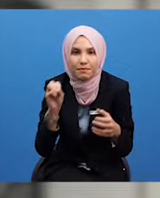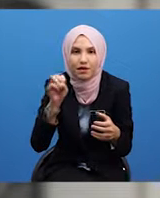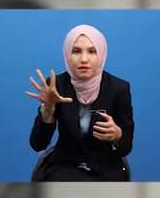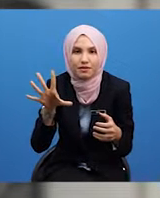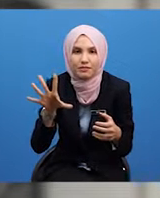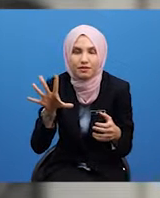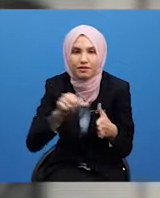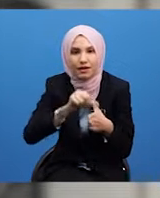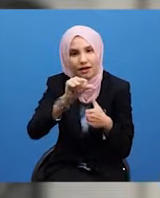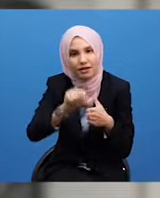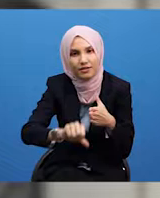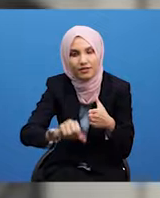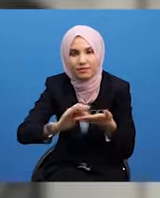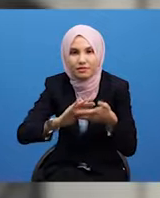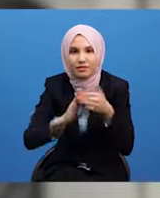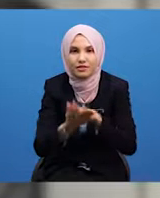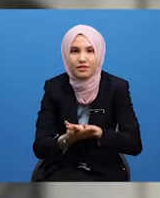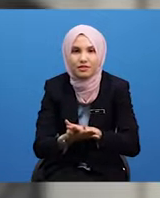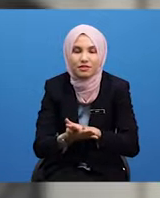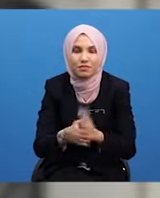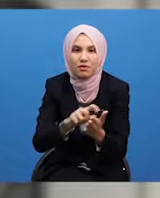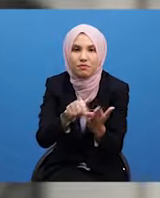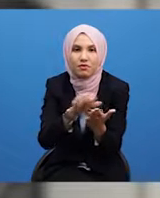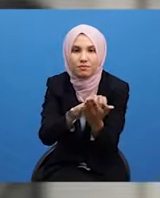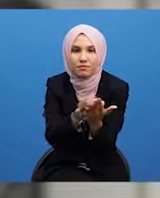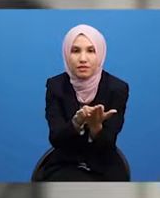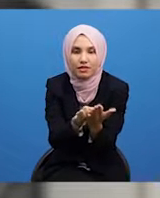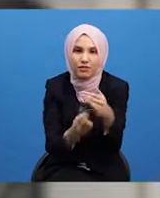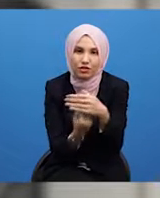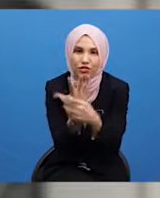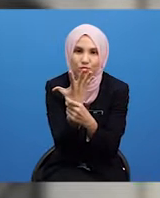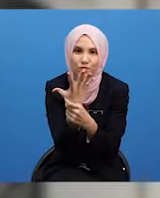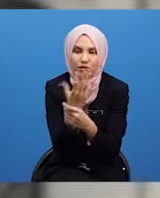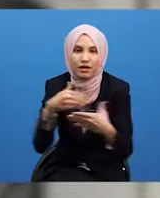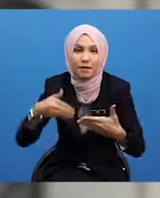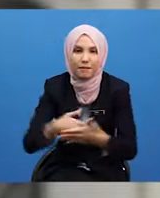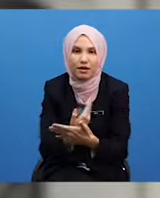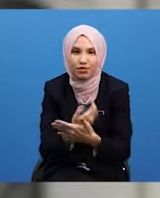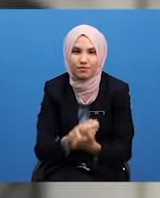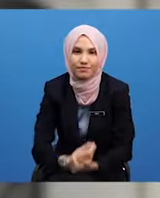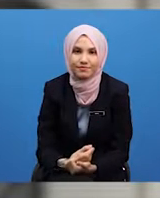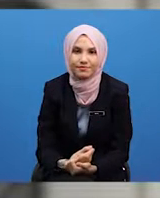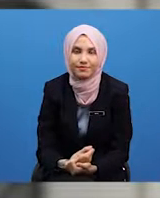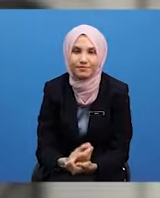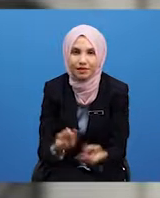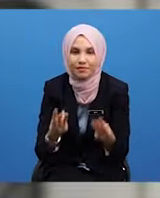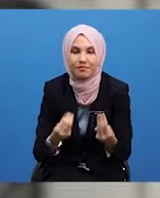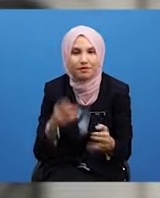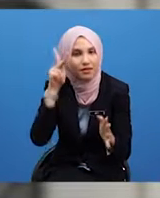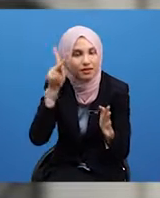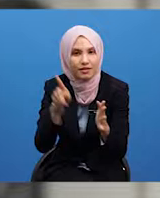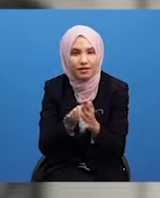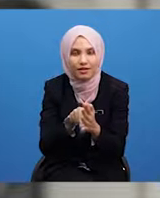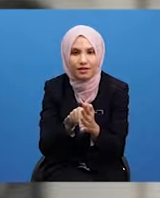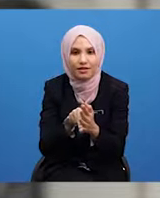dan akhirnya menjadi sebuah biji benih bagi tumbuhan yang baru. Mari kita kenali struktur